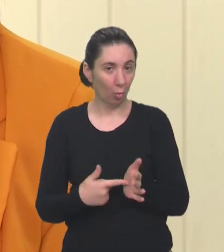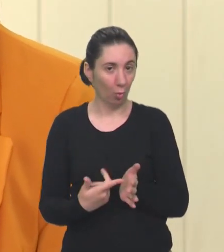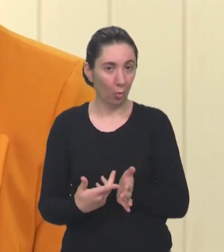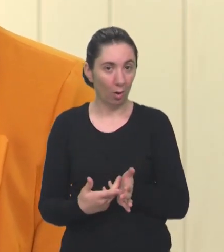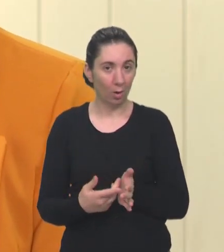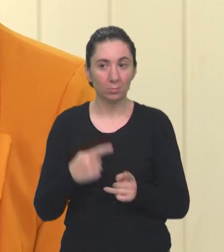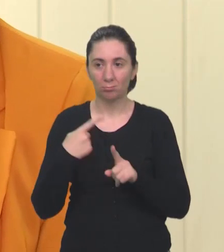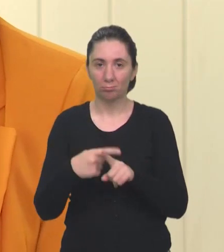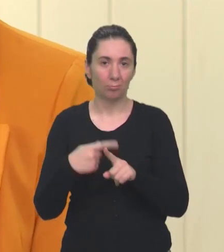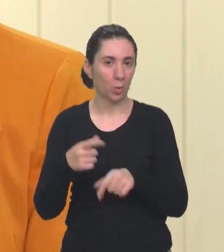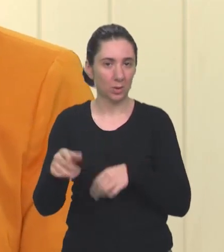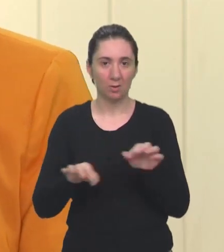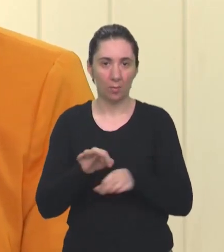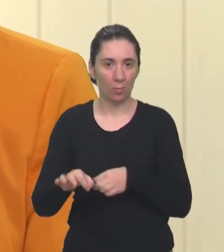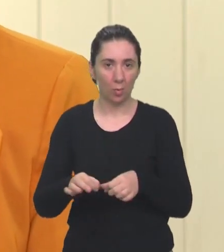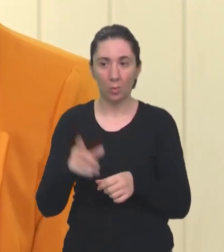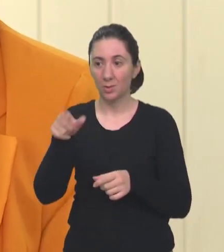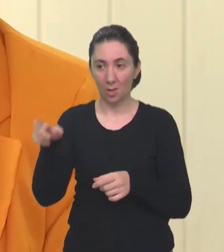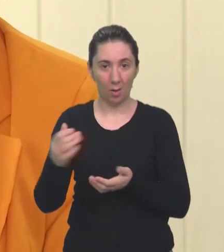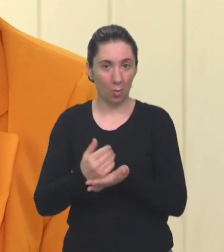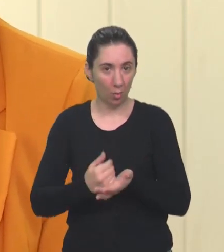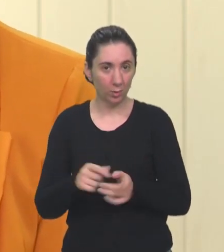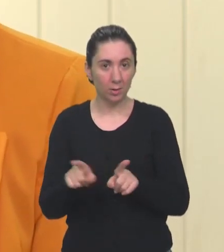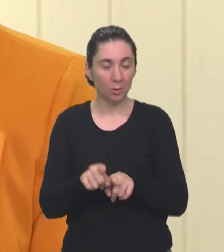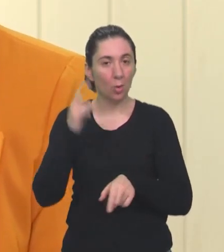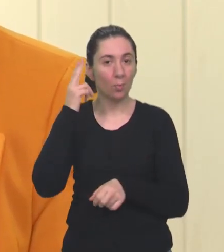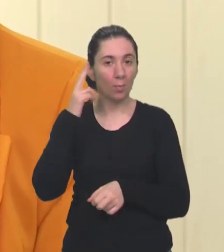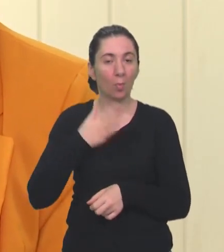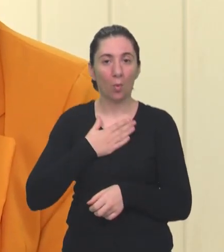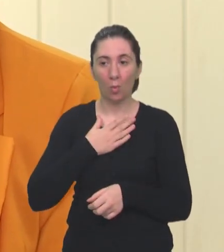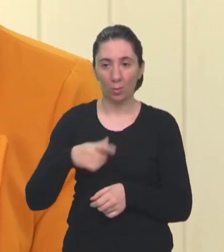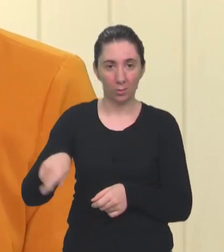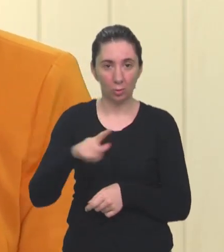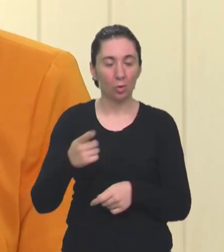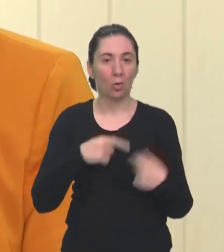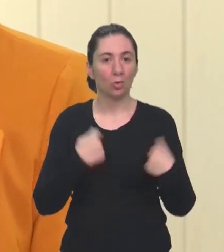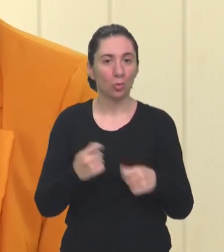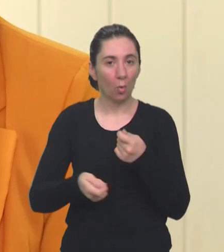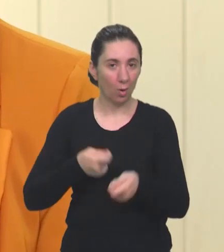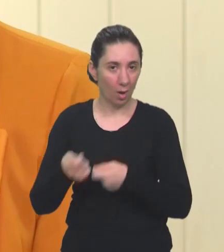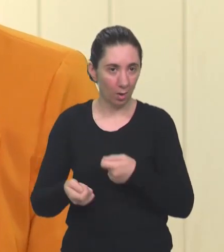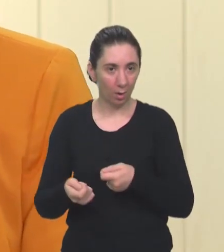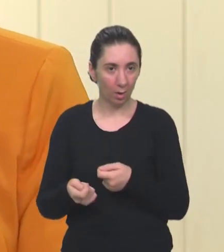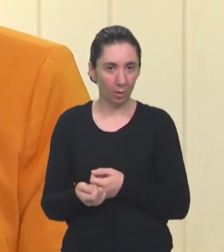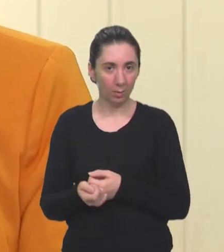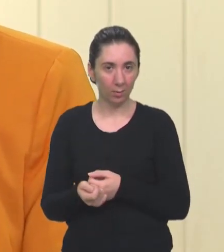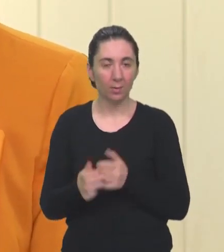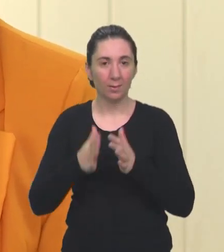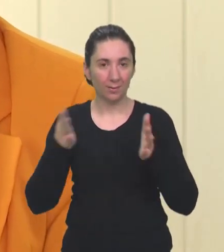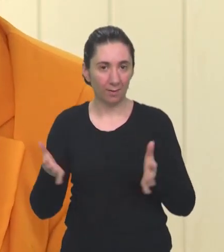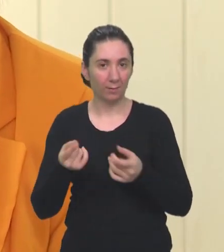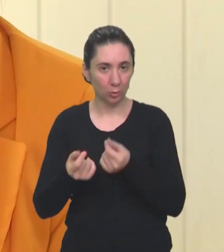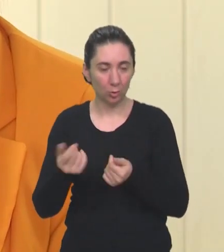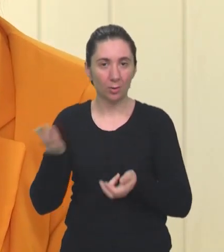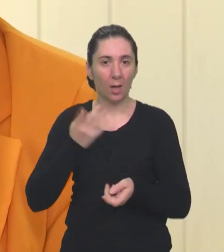stvari pozitivan projekt, kako za korisnike, tako i prepoznat i kod donatora. Znači, najznačajniji iznos nam u